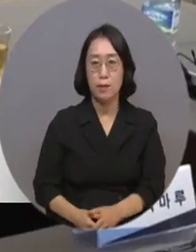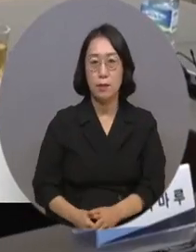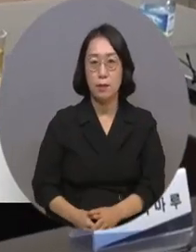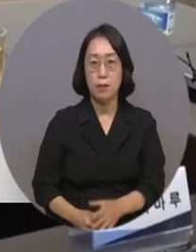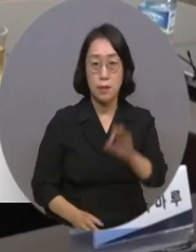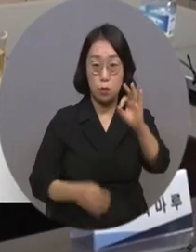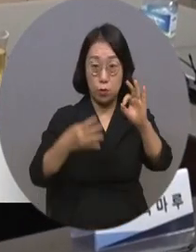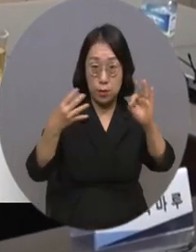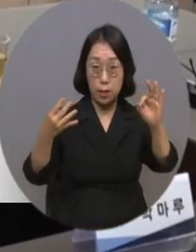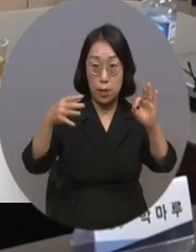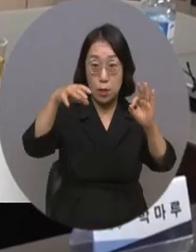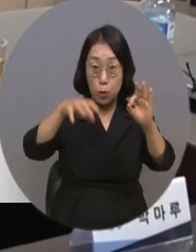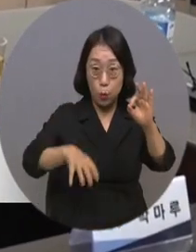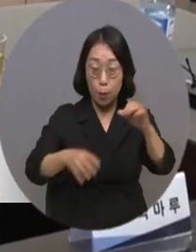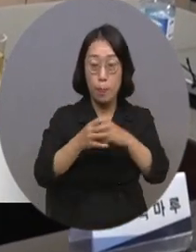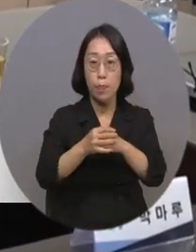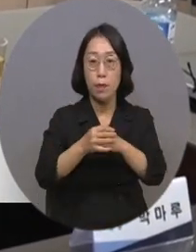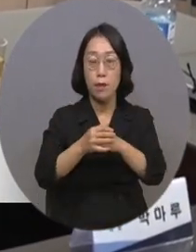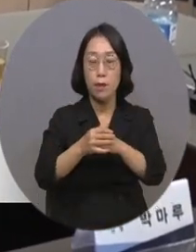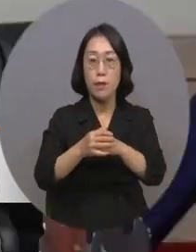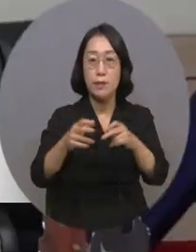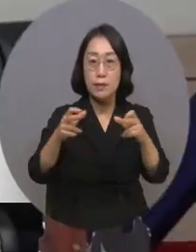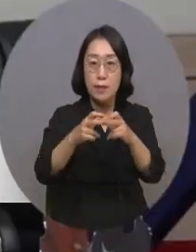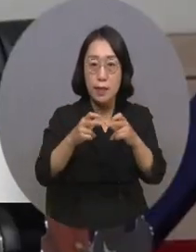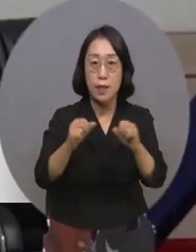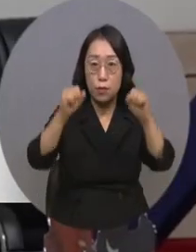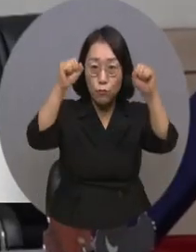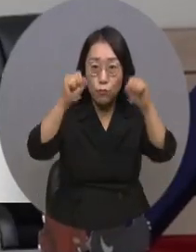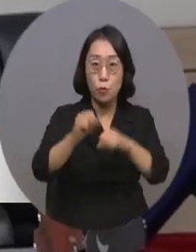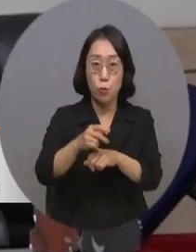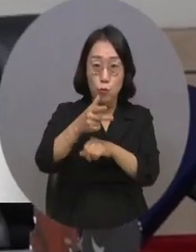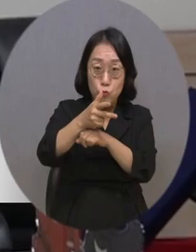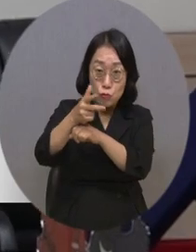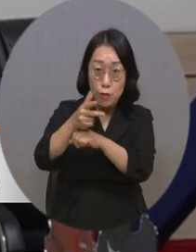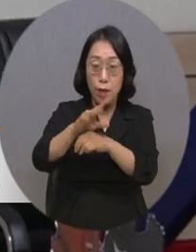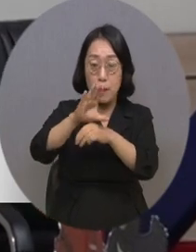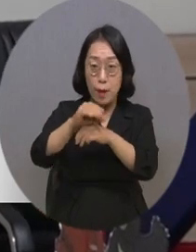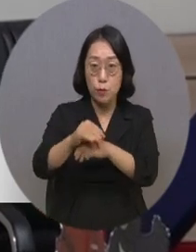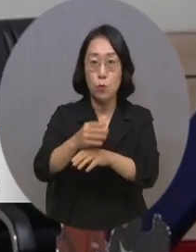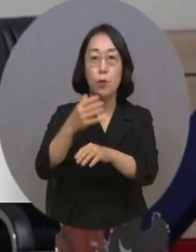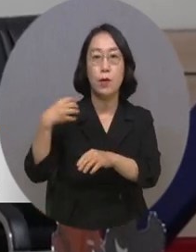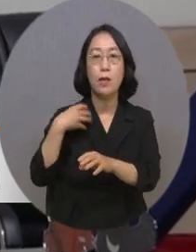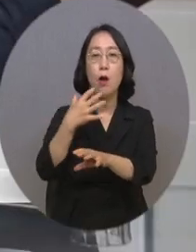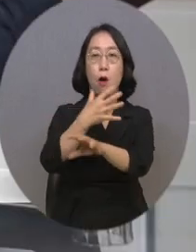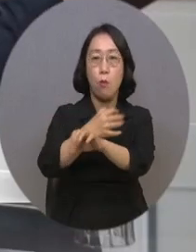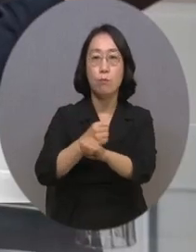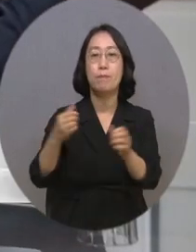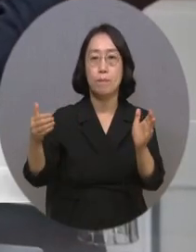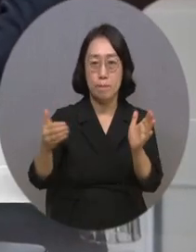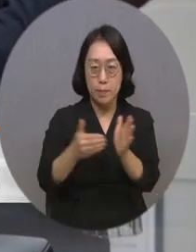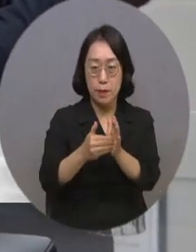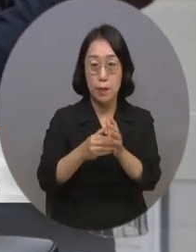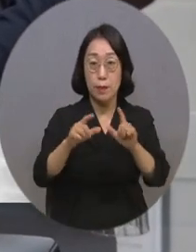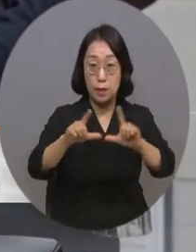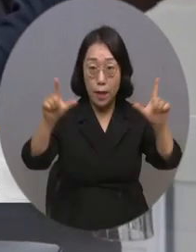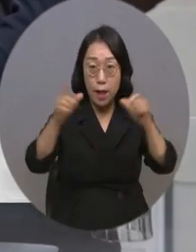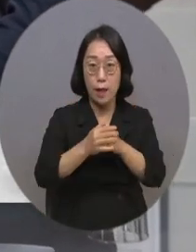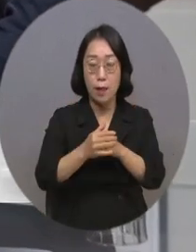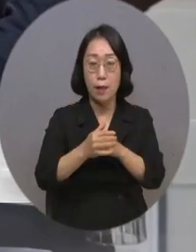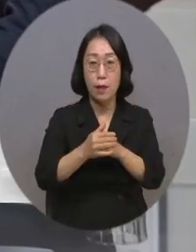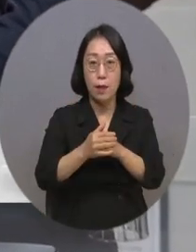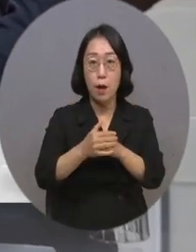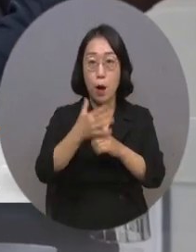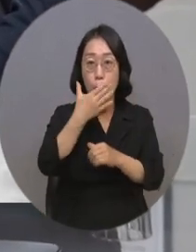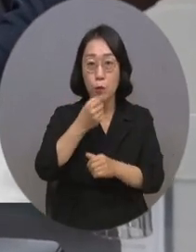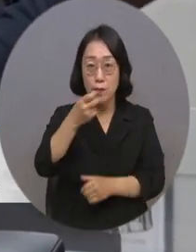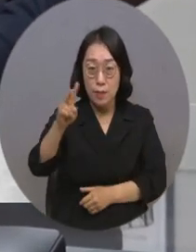대한장애인체육회 사무처에서 장애인 스포츠 중계방송 활성화 업무 협약식이 열렸습니다. 이날 협약식에는 복지TV 박마루